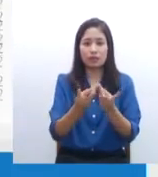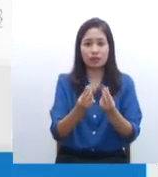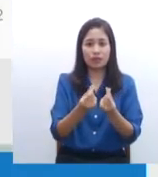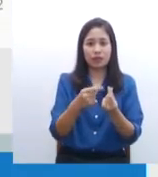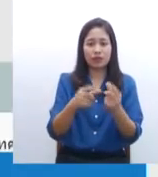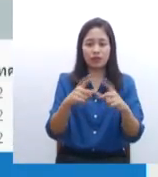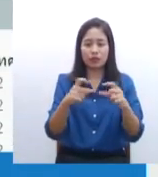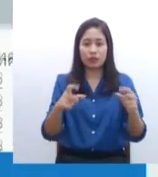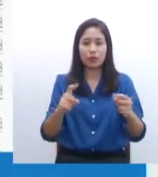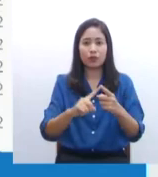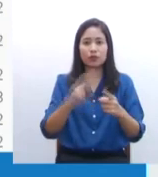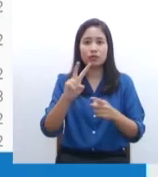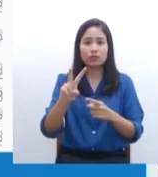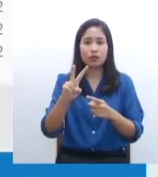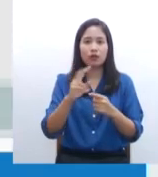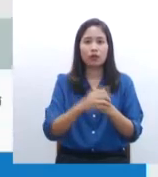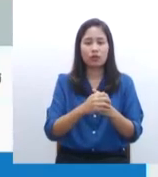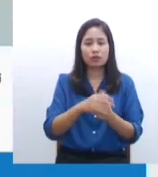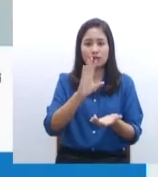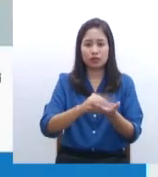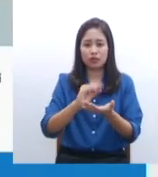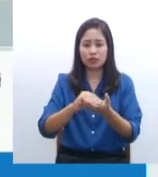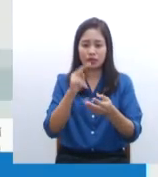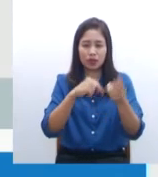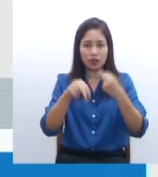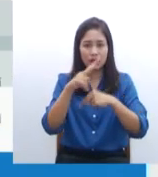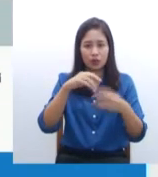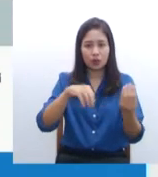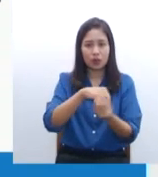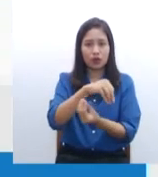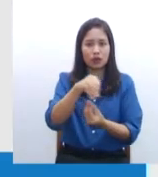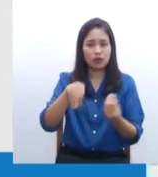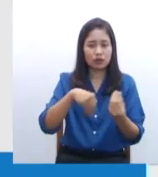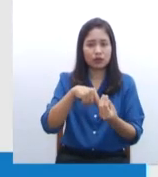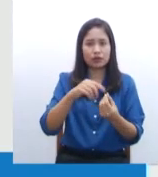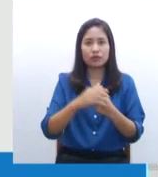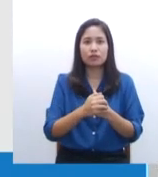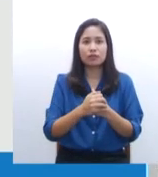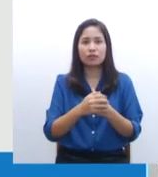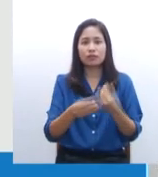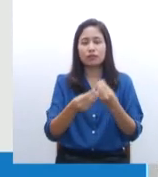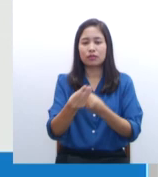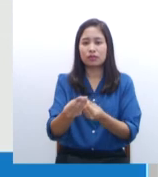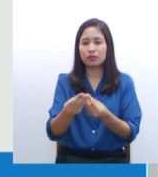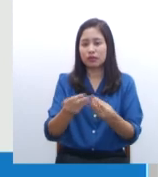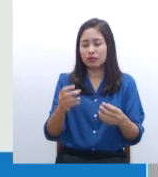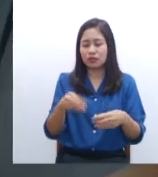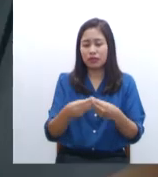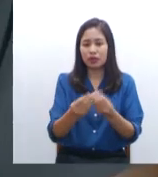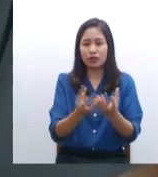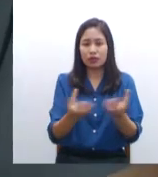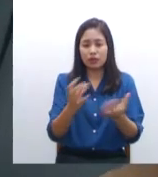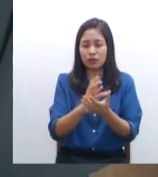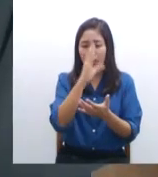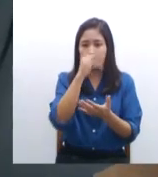รบูรณ์เขต2มุ่งเน้นการนิเทศบูรณาการโดยใช้พื้นที่เป็นฐานเพื่อพัฒนาคุณภาพการศึกษาส